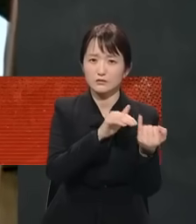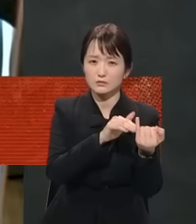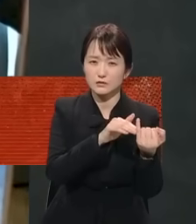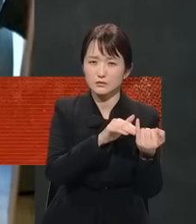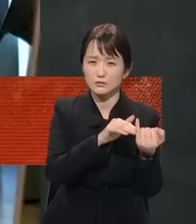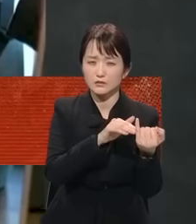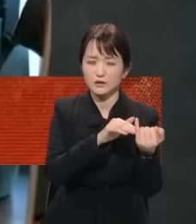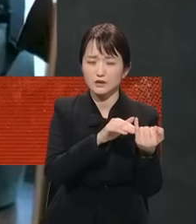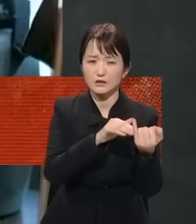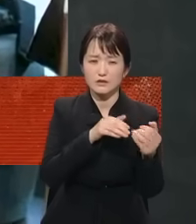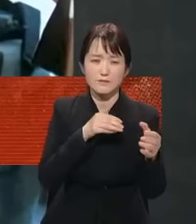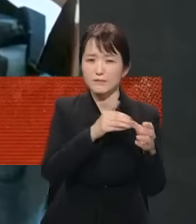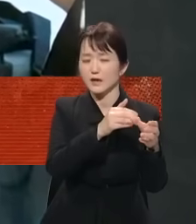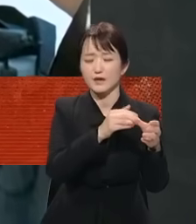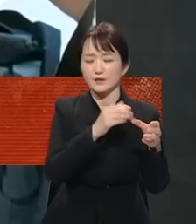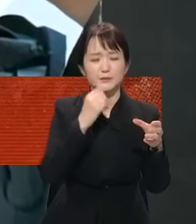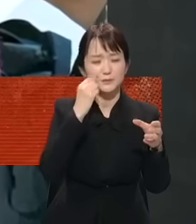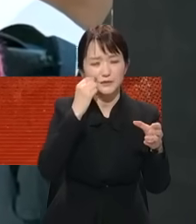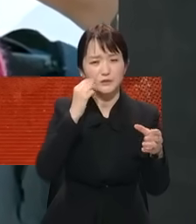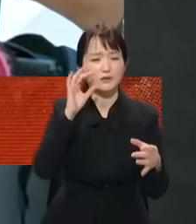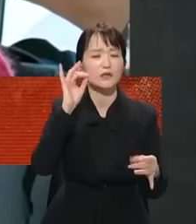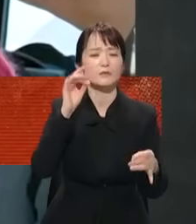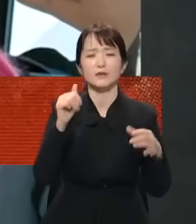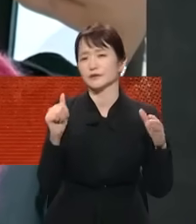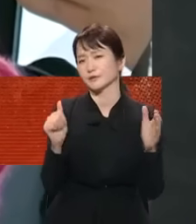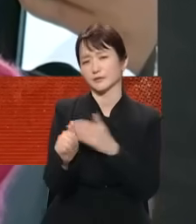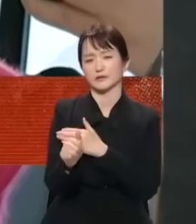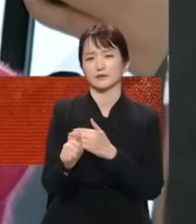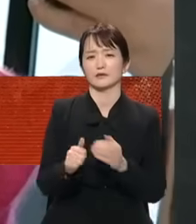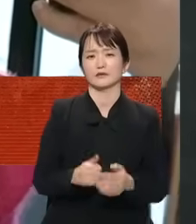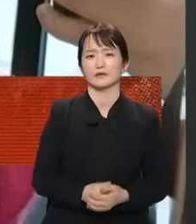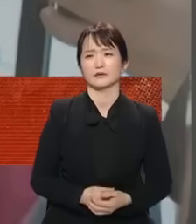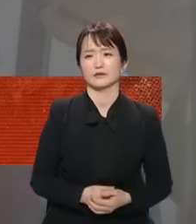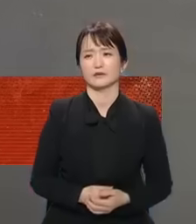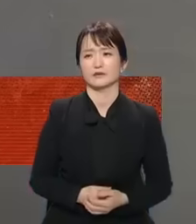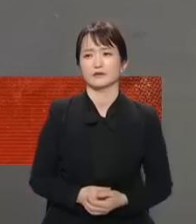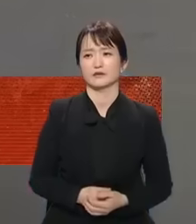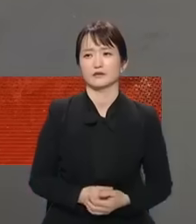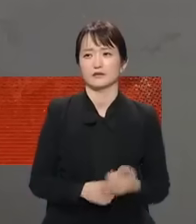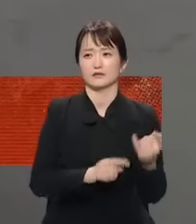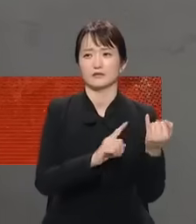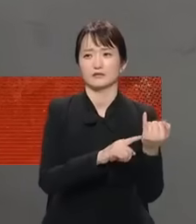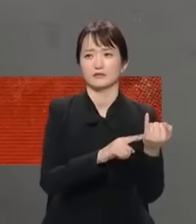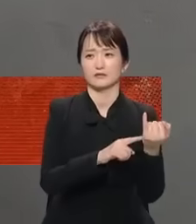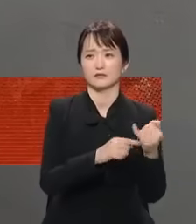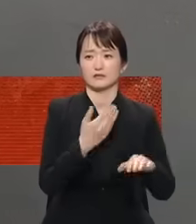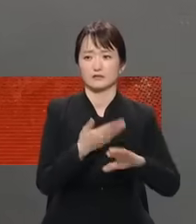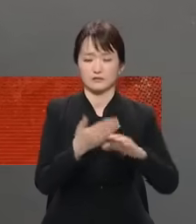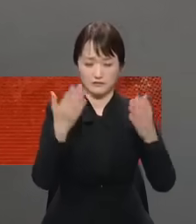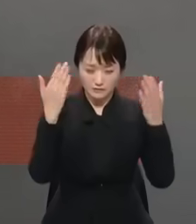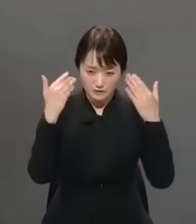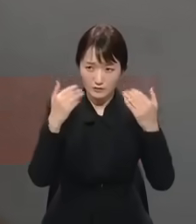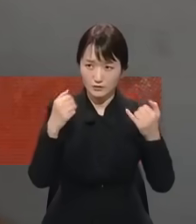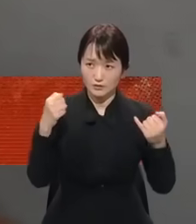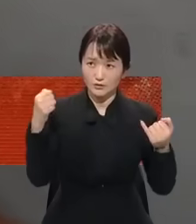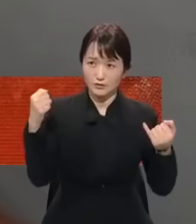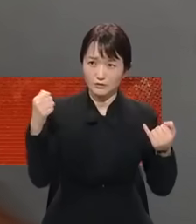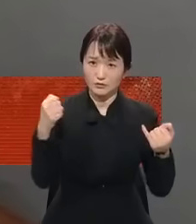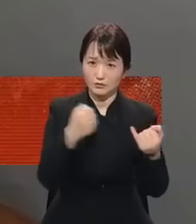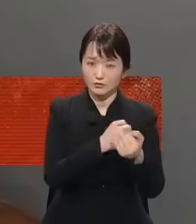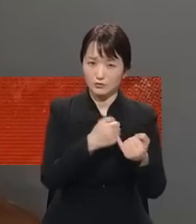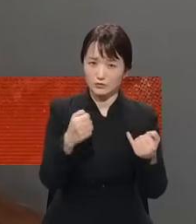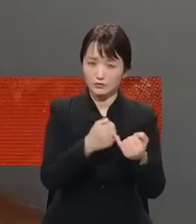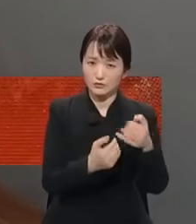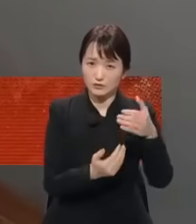수밖에 없었다라고 얘기를 합니다. 다음에 이 여배우 S는 또 다른 학교 폭력 사건 연루가 돼서 다른